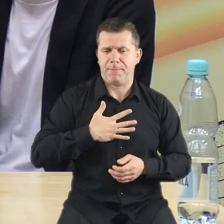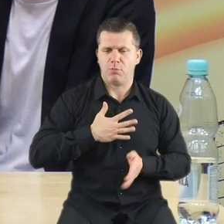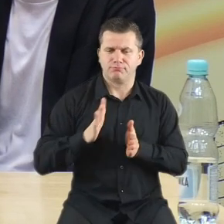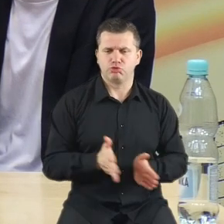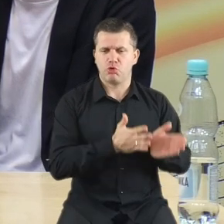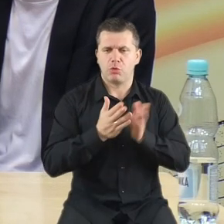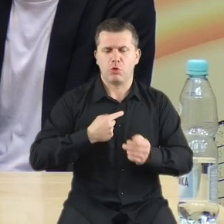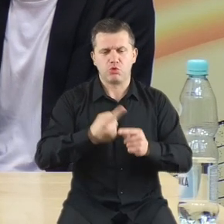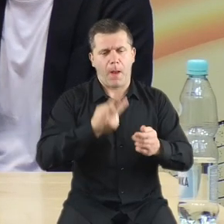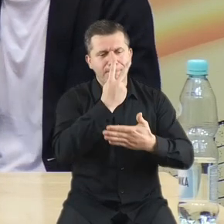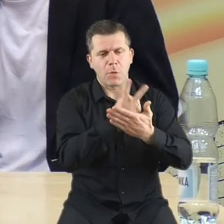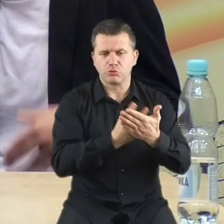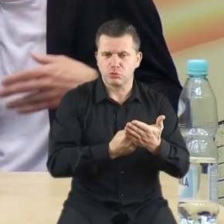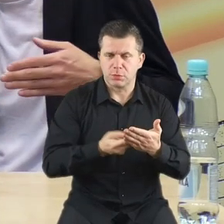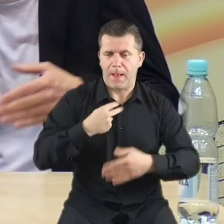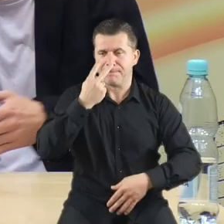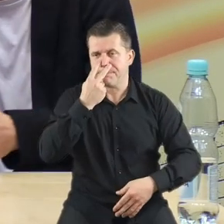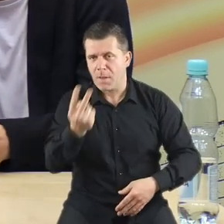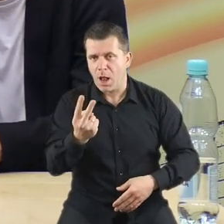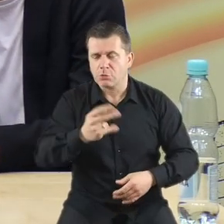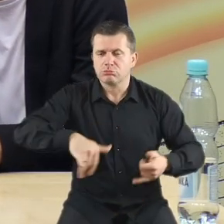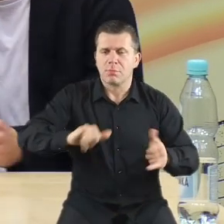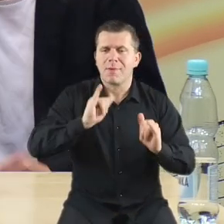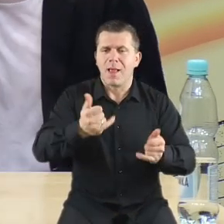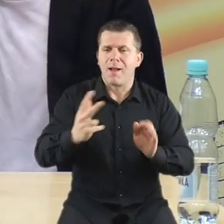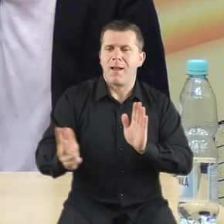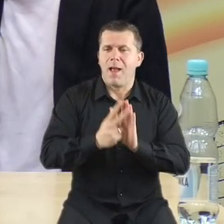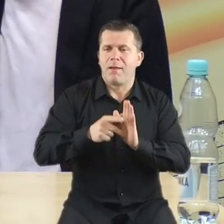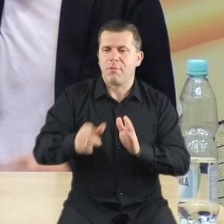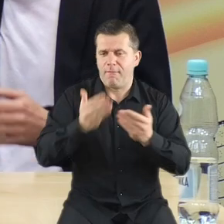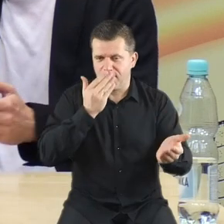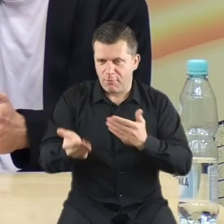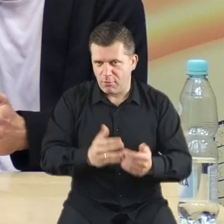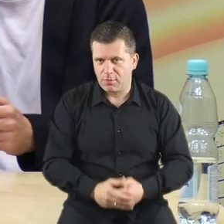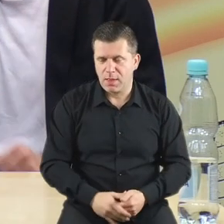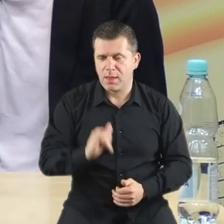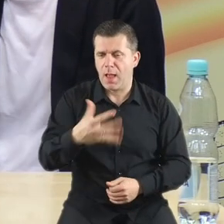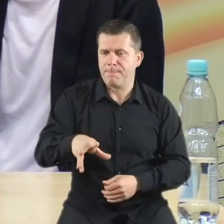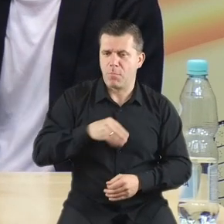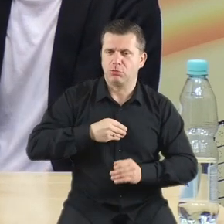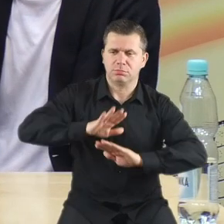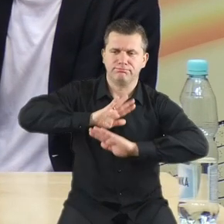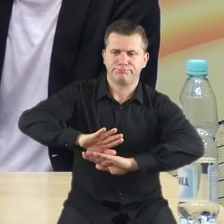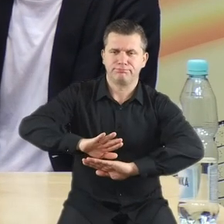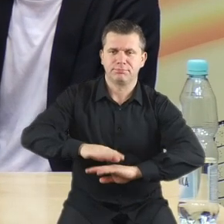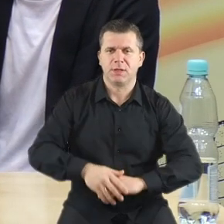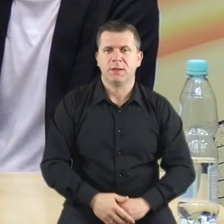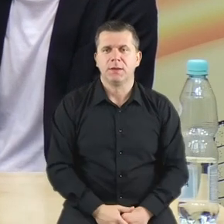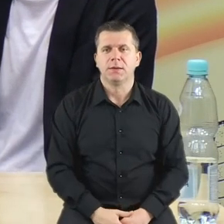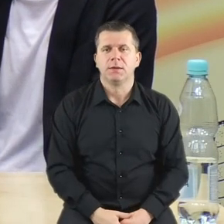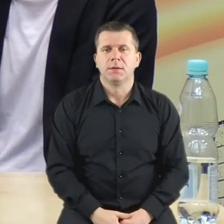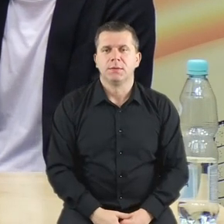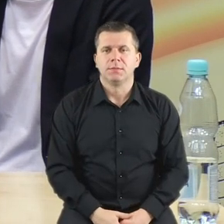Poczytałem trochę, patrzyłem mniej więcej, jak te ataki przebiegają, jak można je skontrować i co,